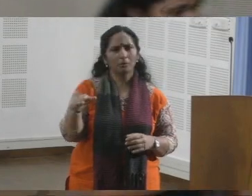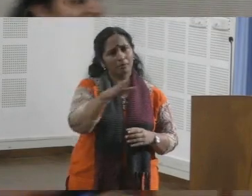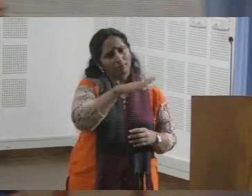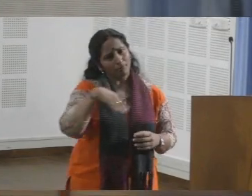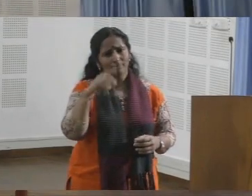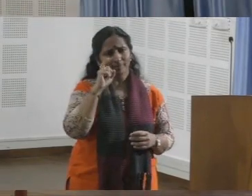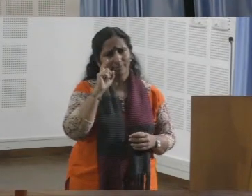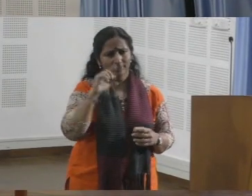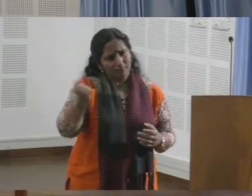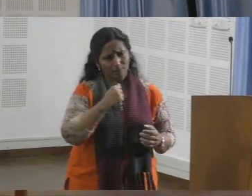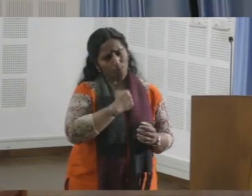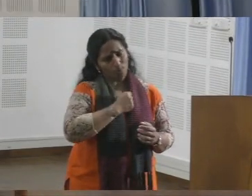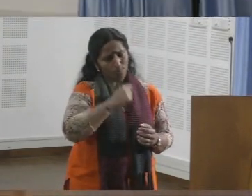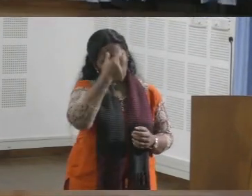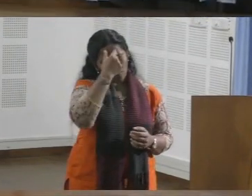ഒക്കെ ഉണ്ടായിരുന്നു.